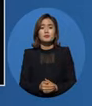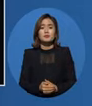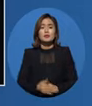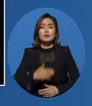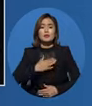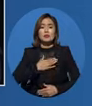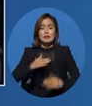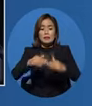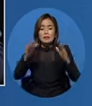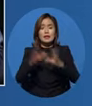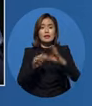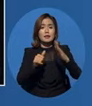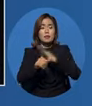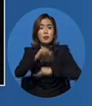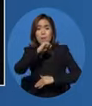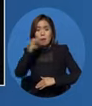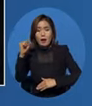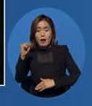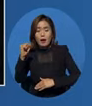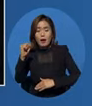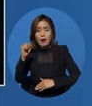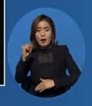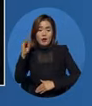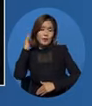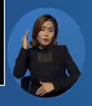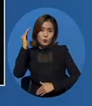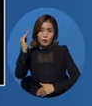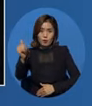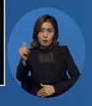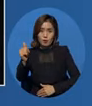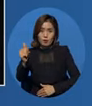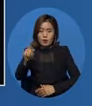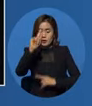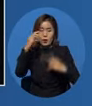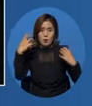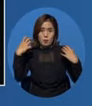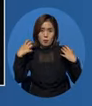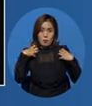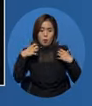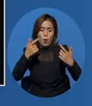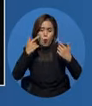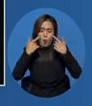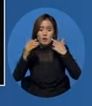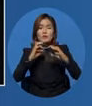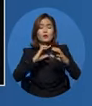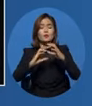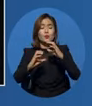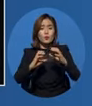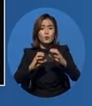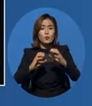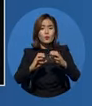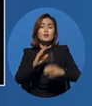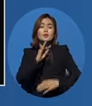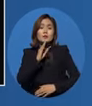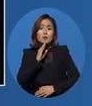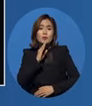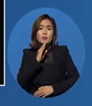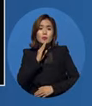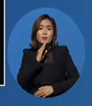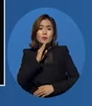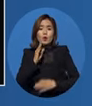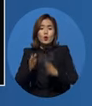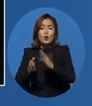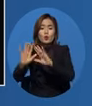저는 제가 당대표가 된다면 척 우도 대통령입니다 정부나 가감없이 소통을 해서 정말 이 미세